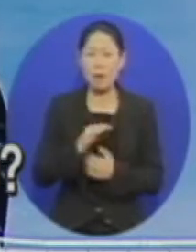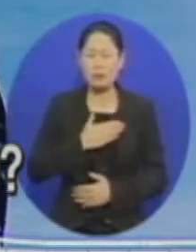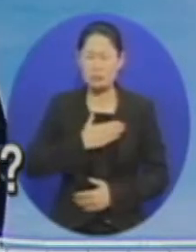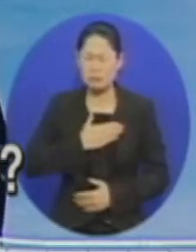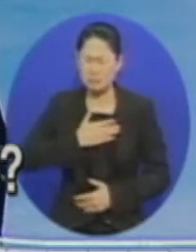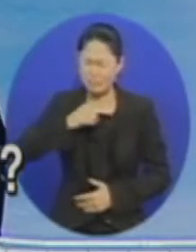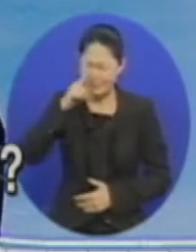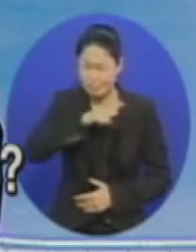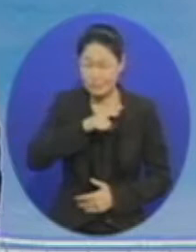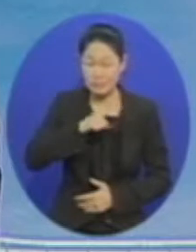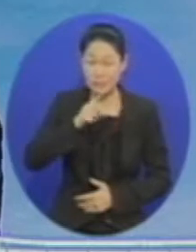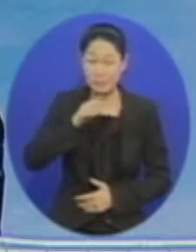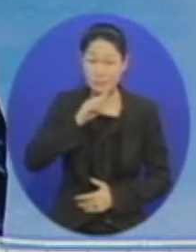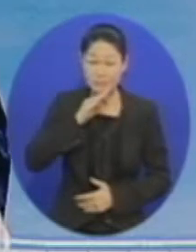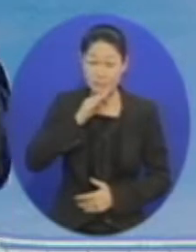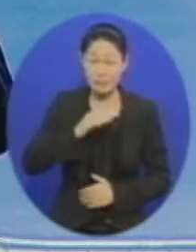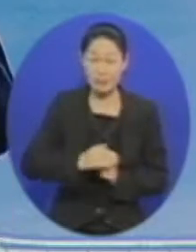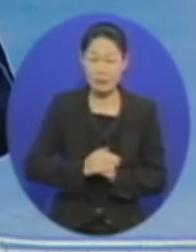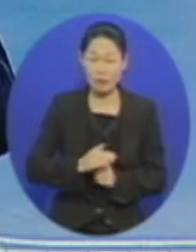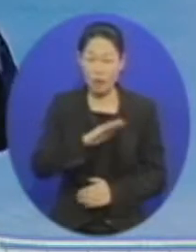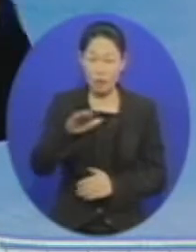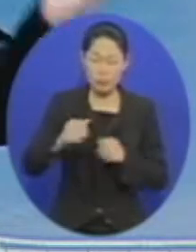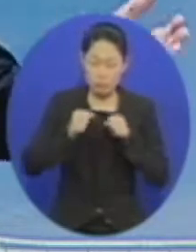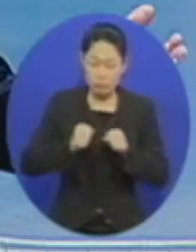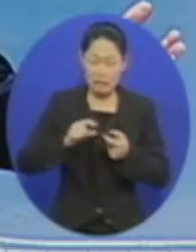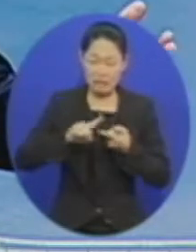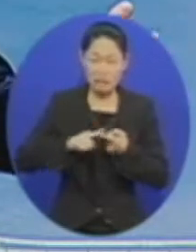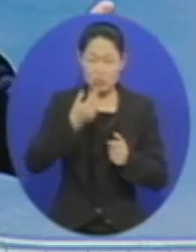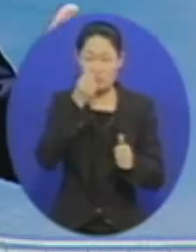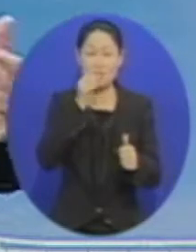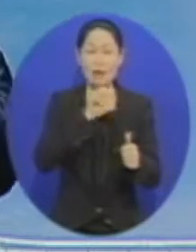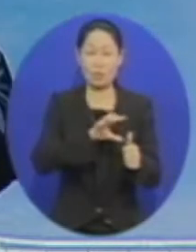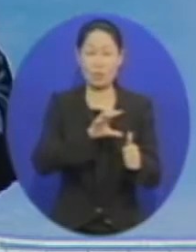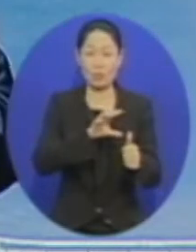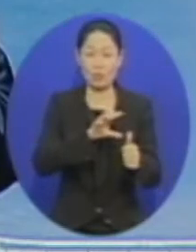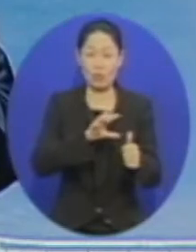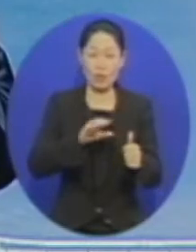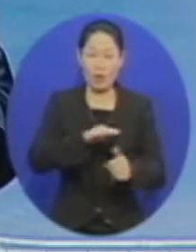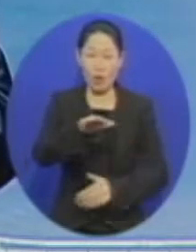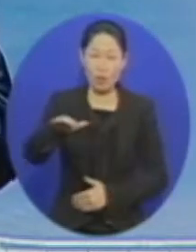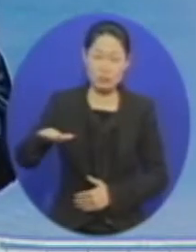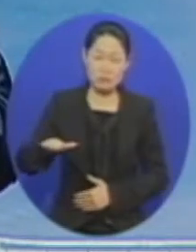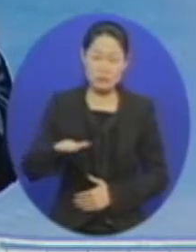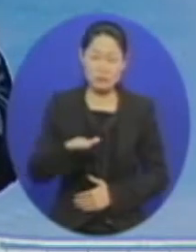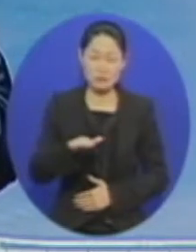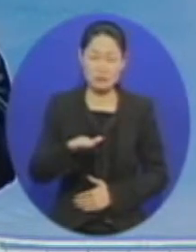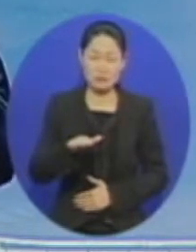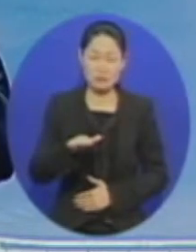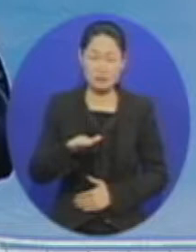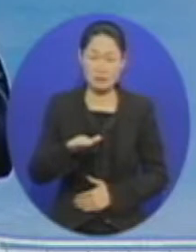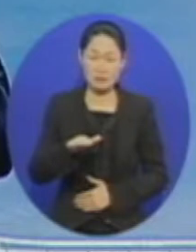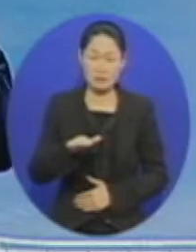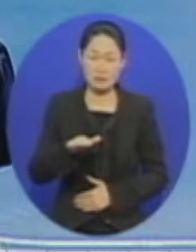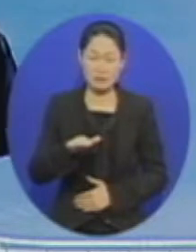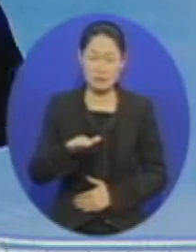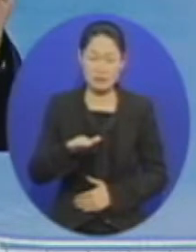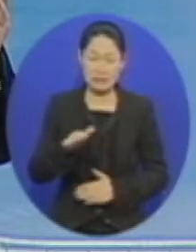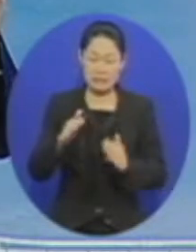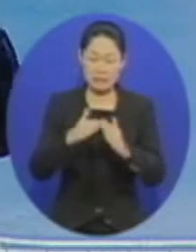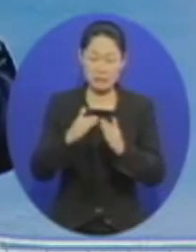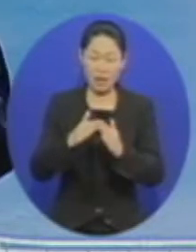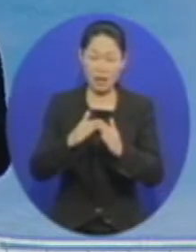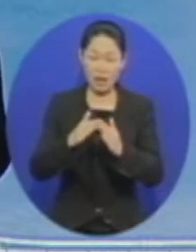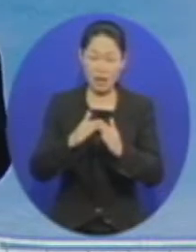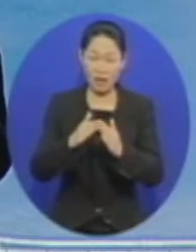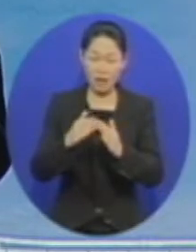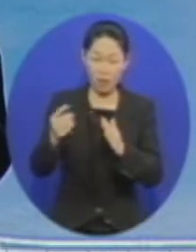나쁘니까 여러분의 존재에 대해서 무시하고 여러분이 그 집에 온 것에